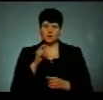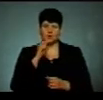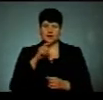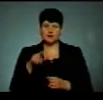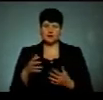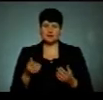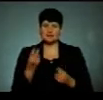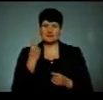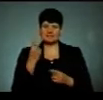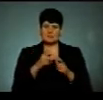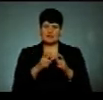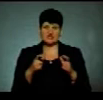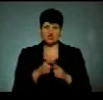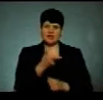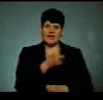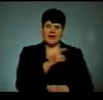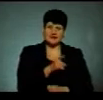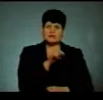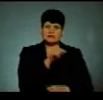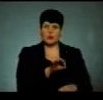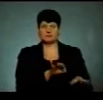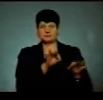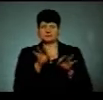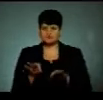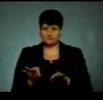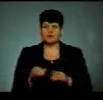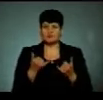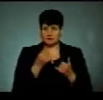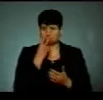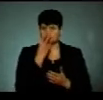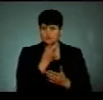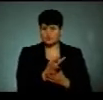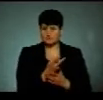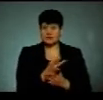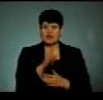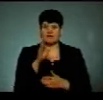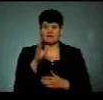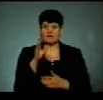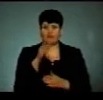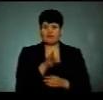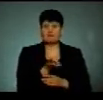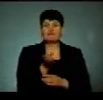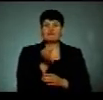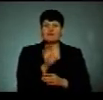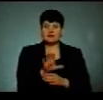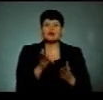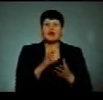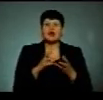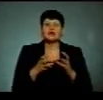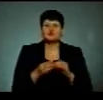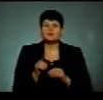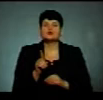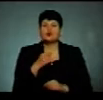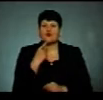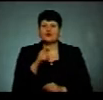платіжки – окремо за газ і окремо за його транспортування. Давайте подивимося відеоматеріал про те, яка сума в цих платіжках, що кажуть люди